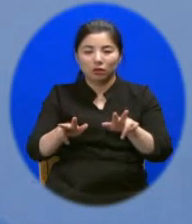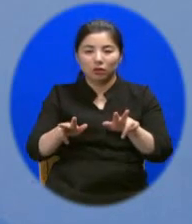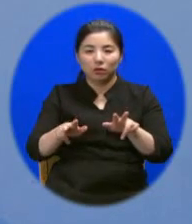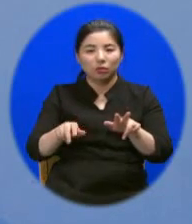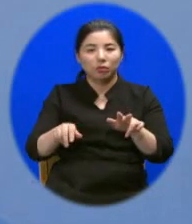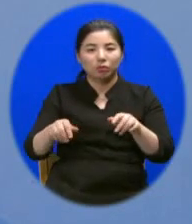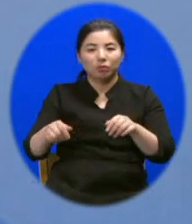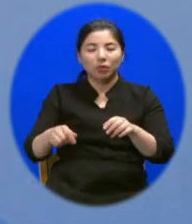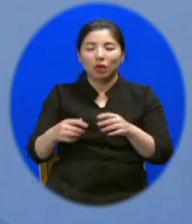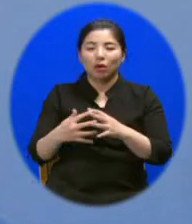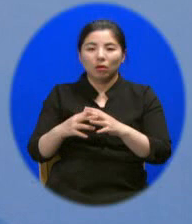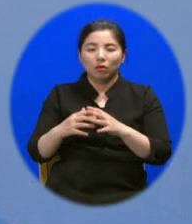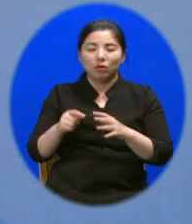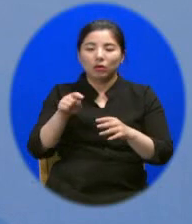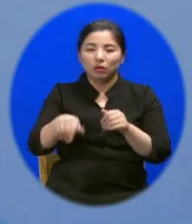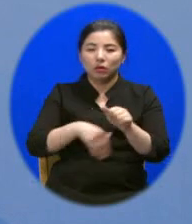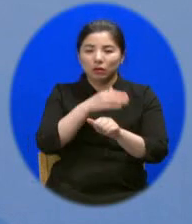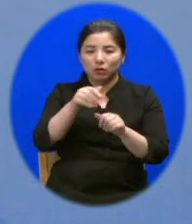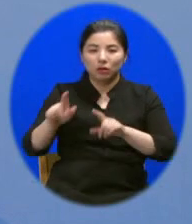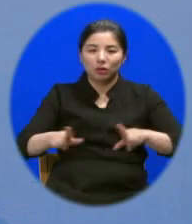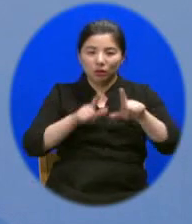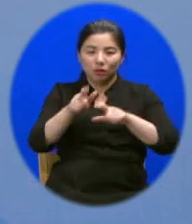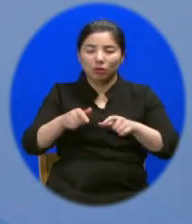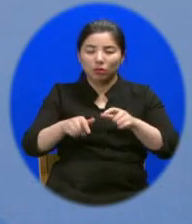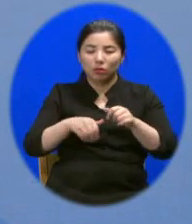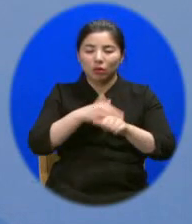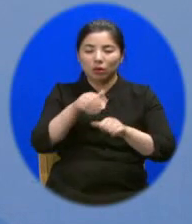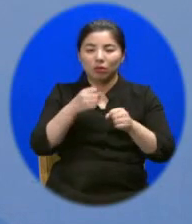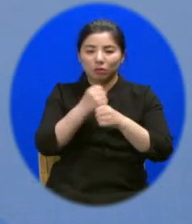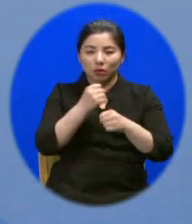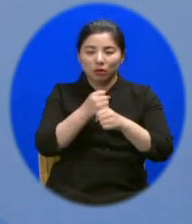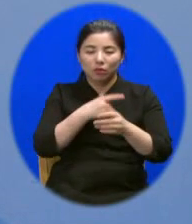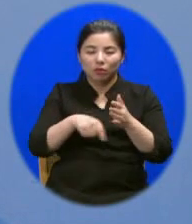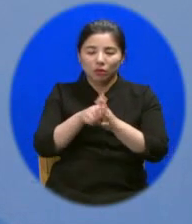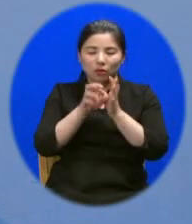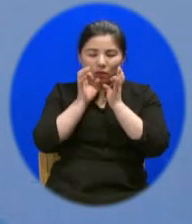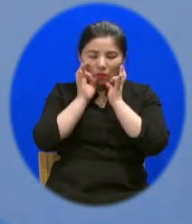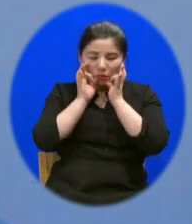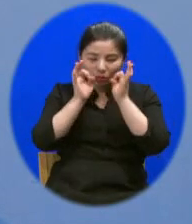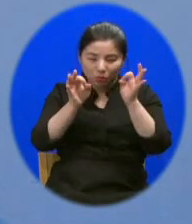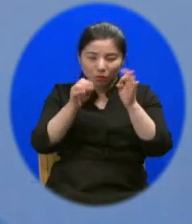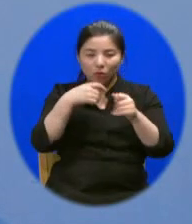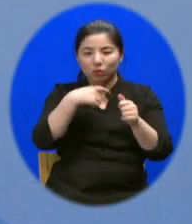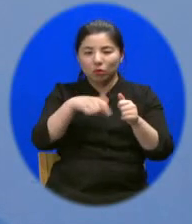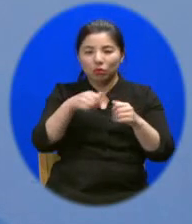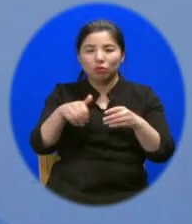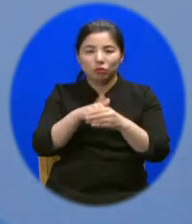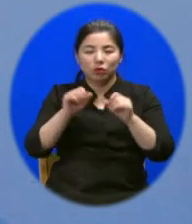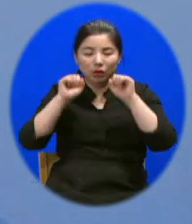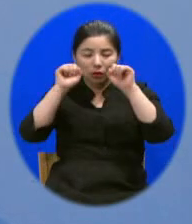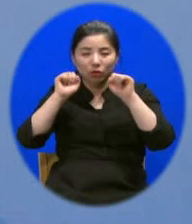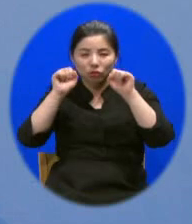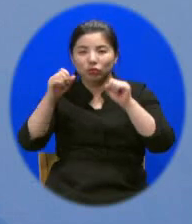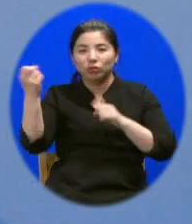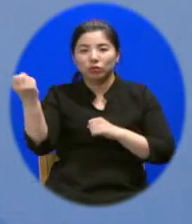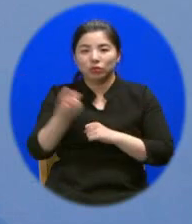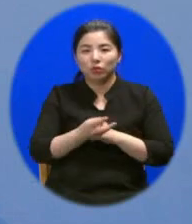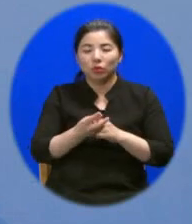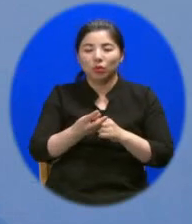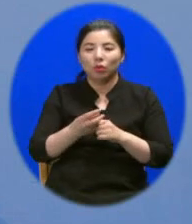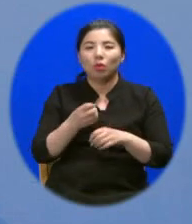때문에 정주 여권을 굽이 구축하는데 진력을 기울여서 교육 문화 체육 또